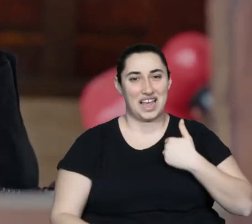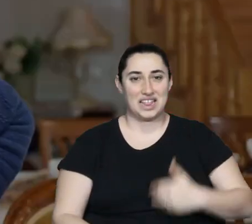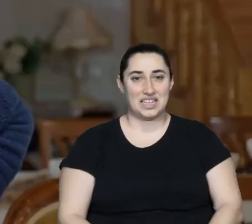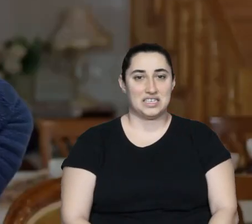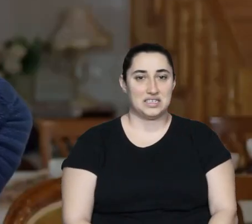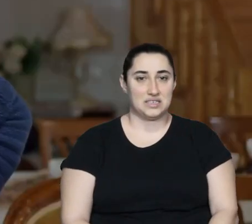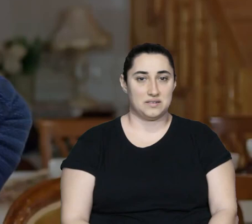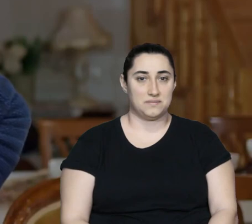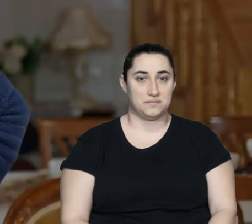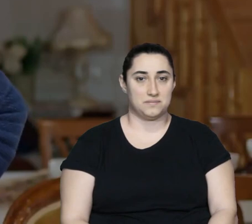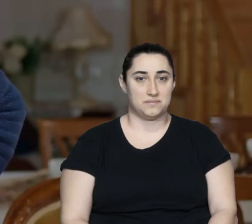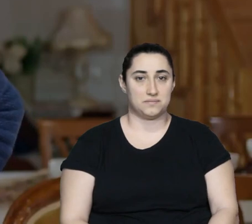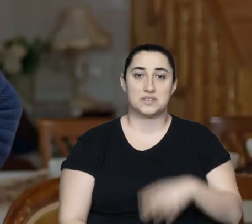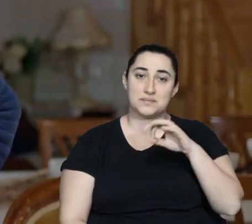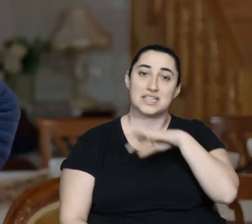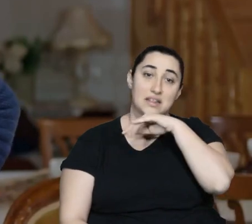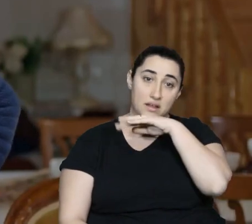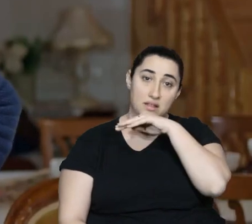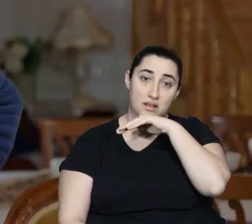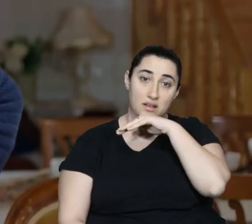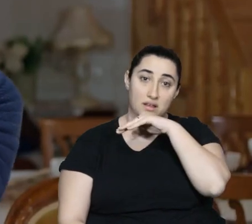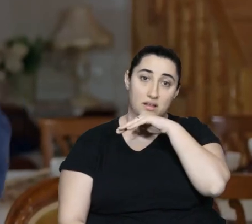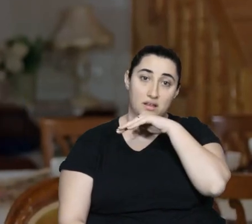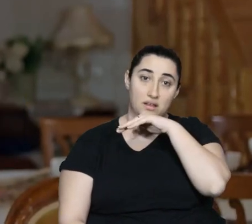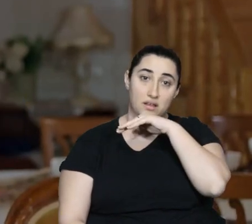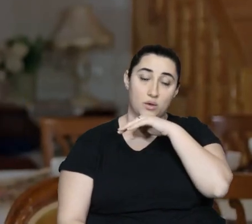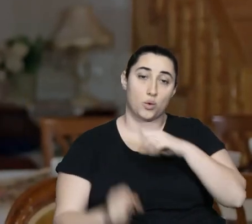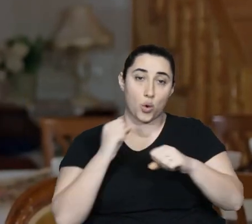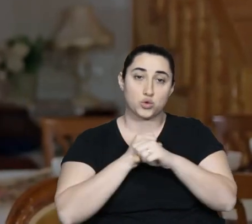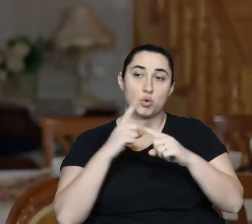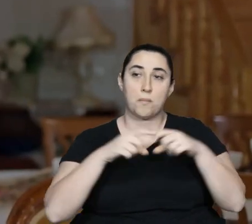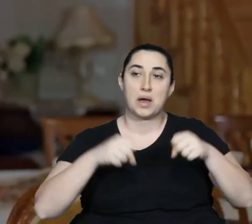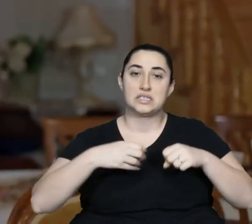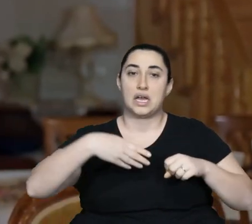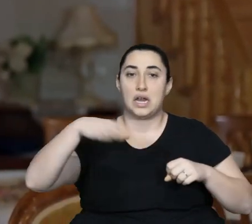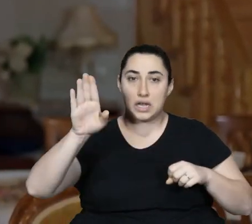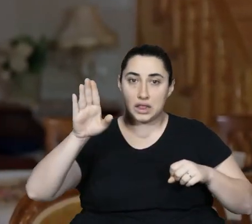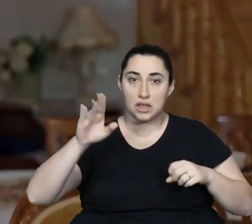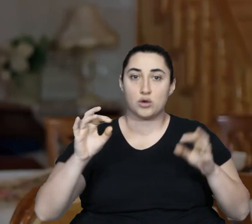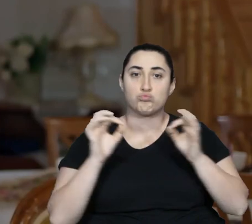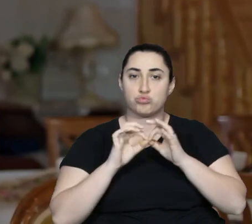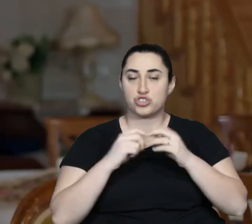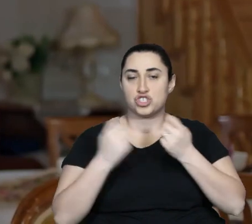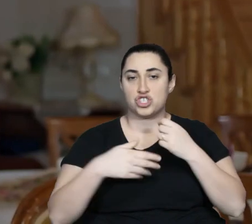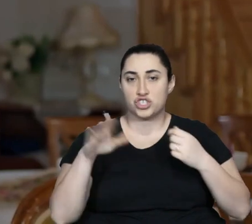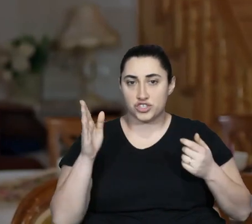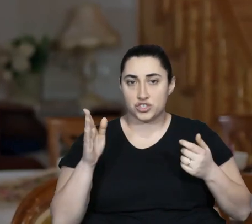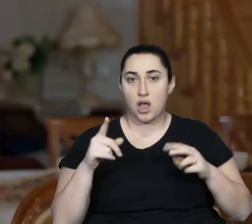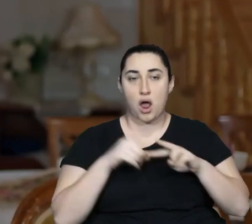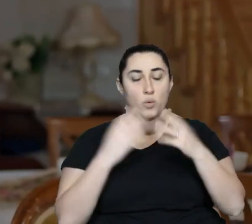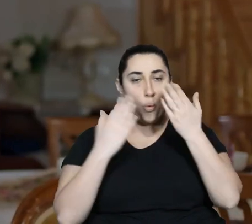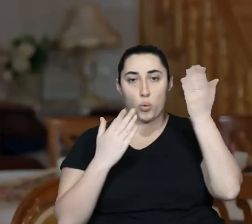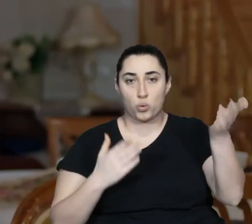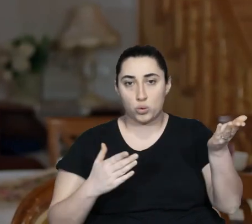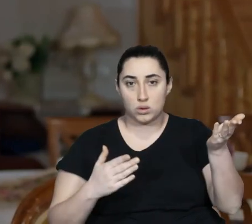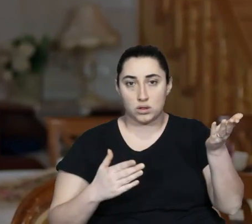Ha? Şimdi dede, Gökçe ile Tuğba pazara gitti. Burcu zaten işte, Arda da